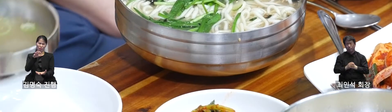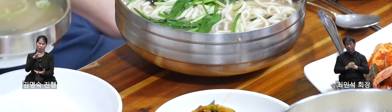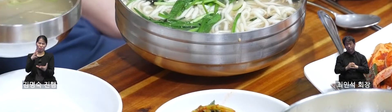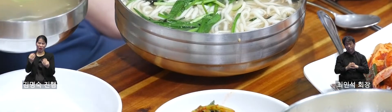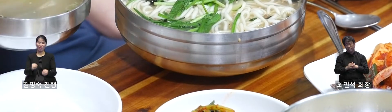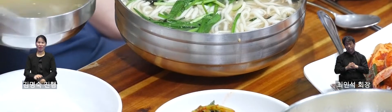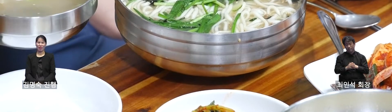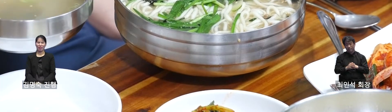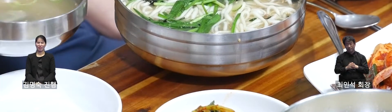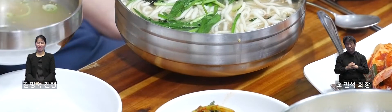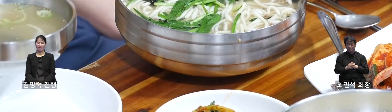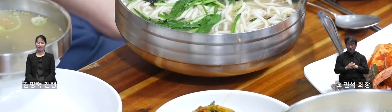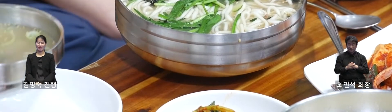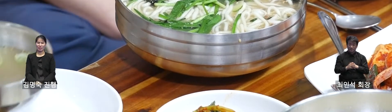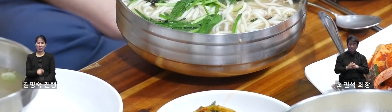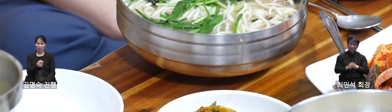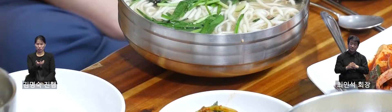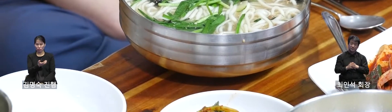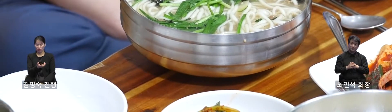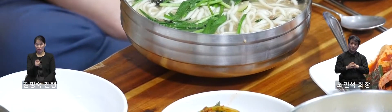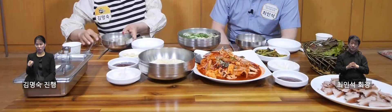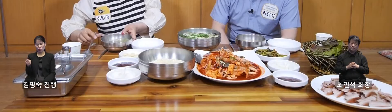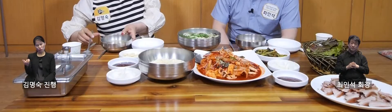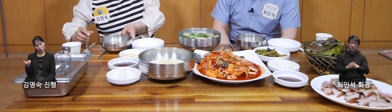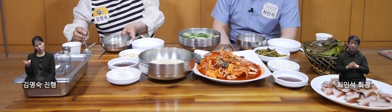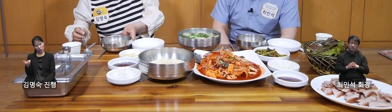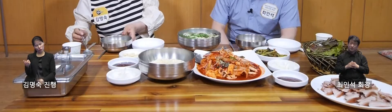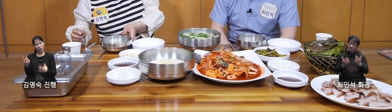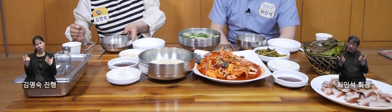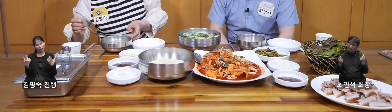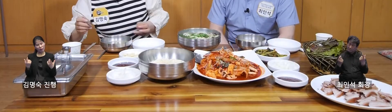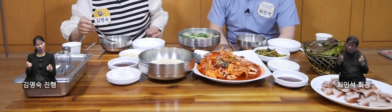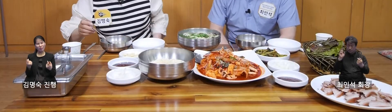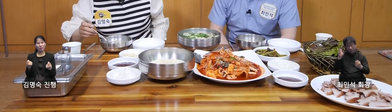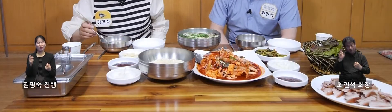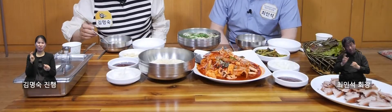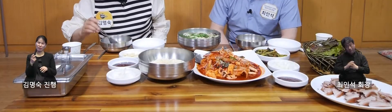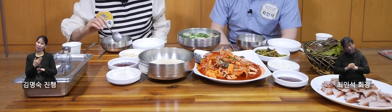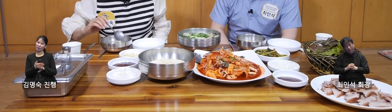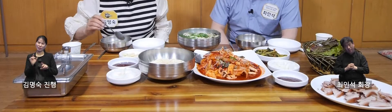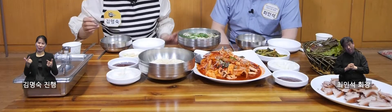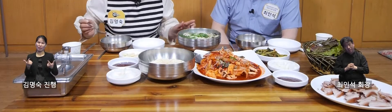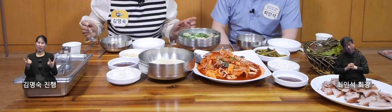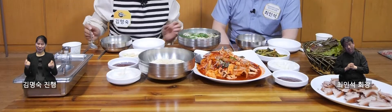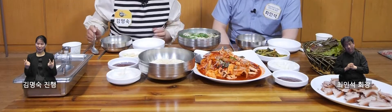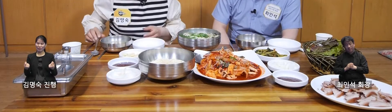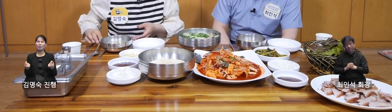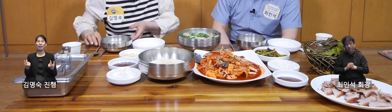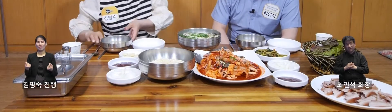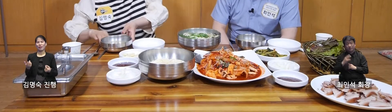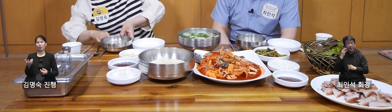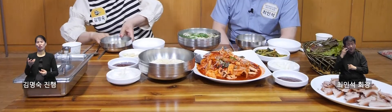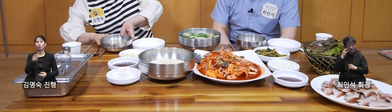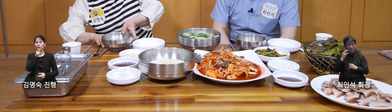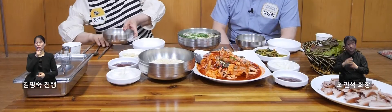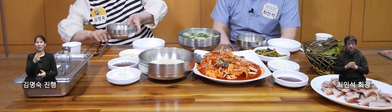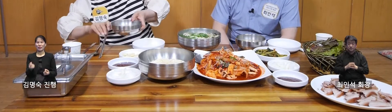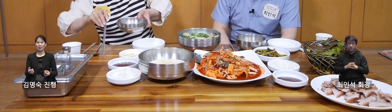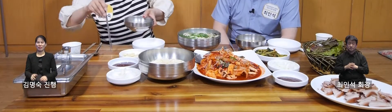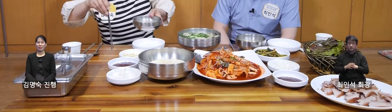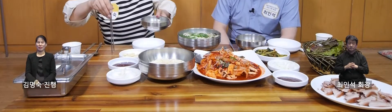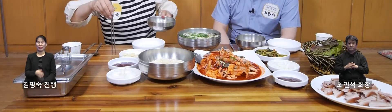주셨어요. 요 국물하고 이 국물하고 다를까? 같은 것 같아요. 같은 국물일 것 같죠? 예,